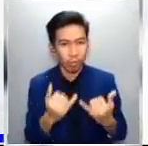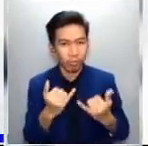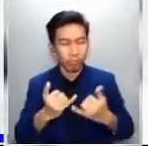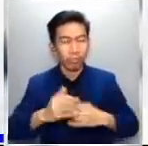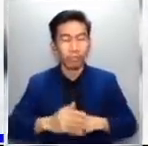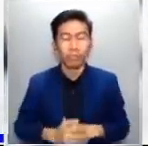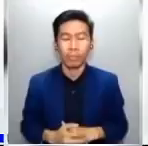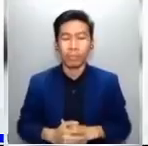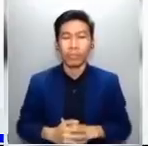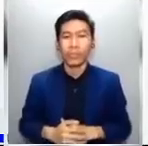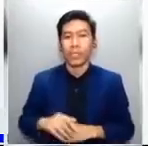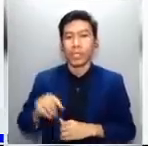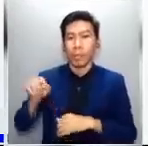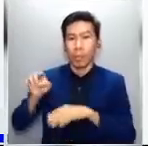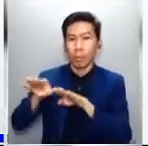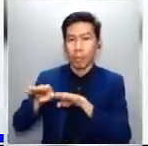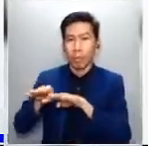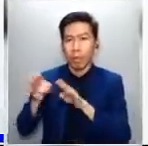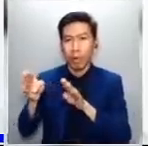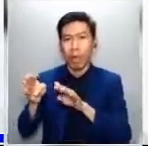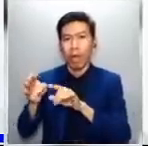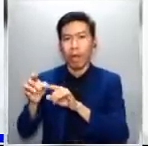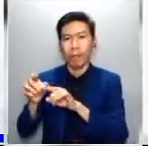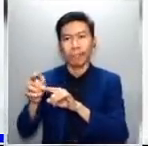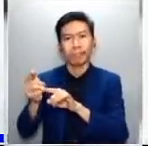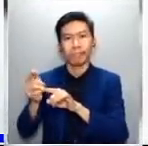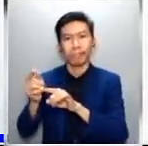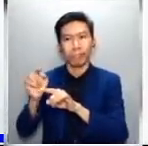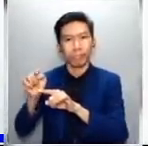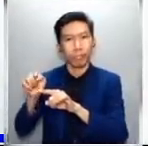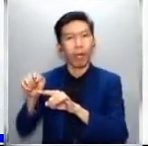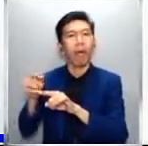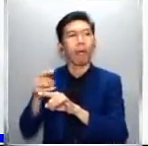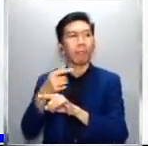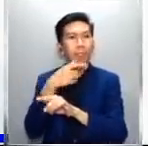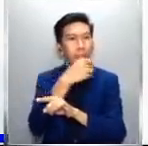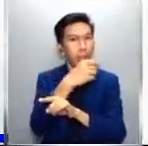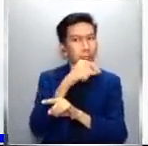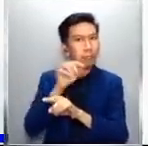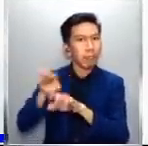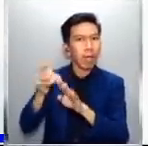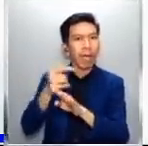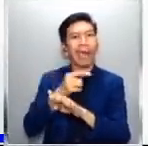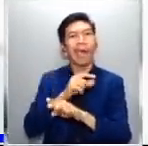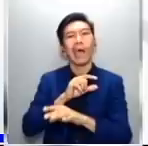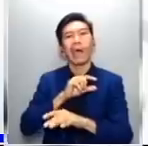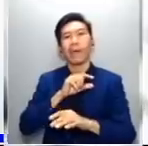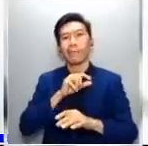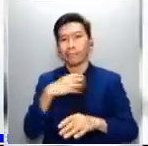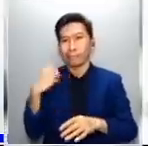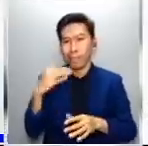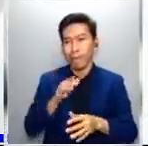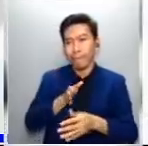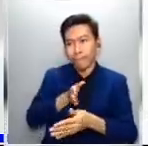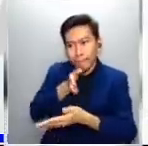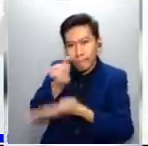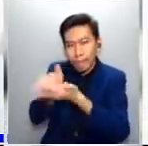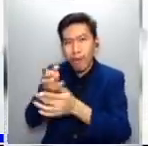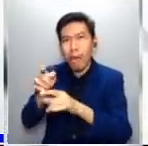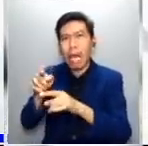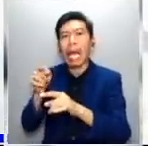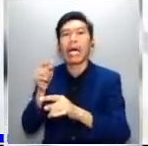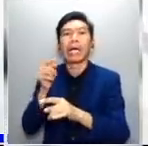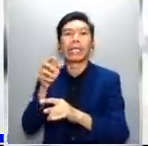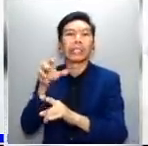club dahil sa ilang sumbong, kaya sa pamamagitan ng mga confidential agent, nakumpirma ang operasyon ng club na napag-alamang wala palang